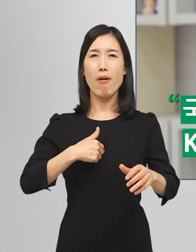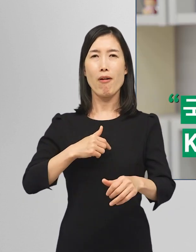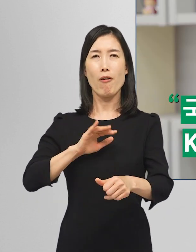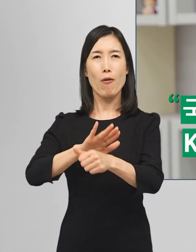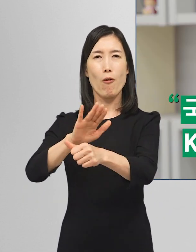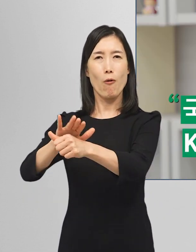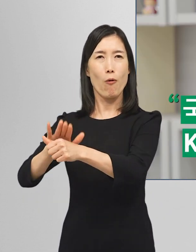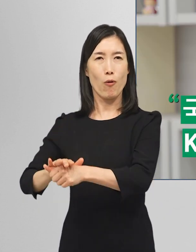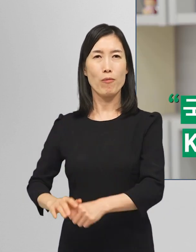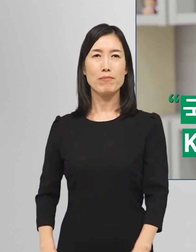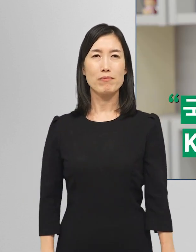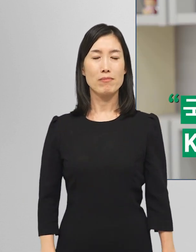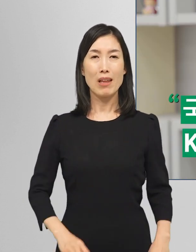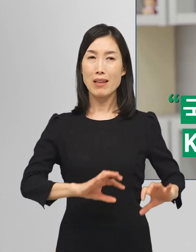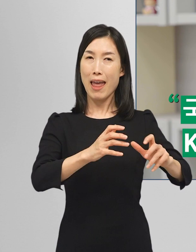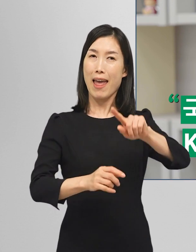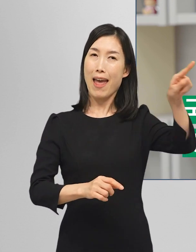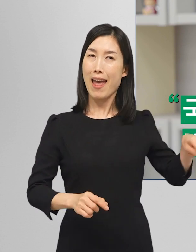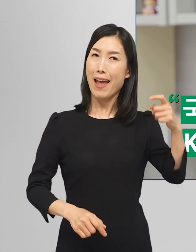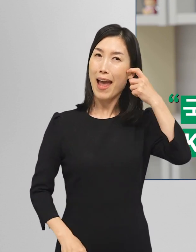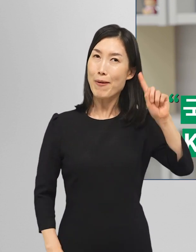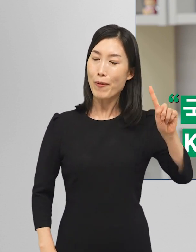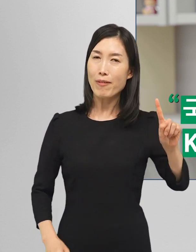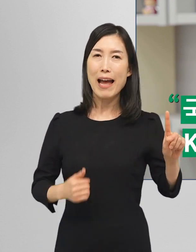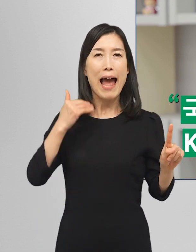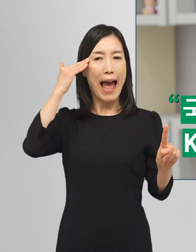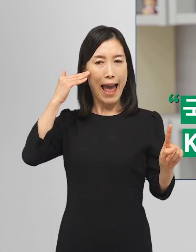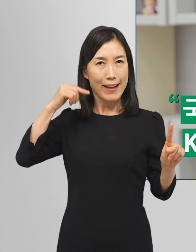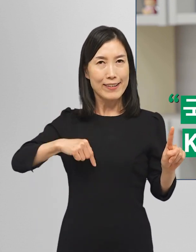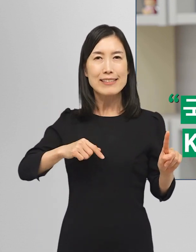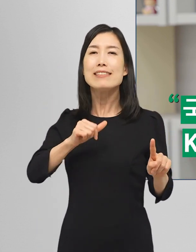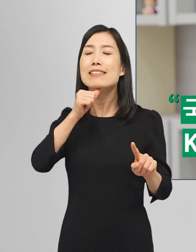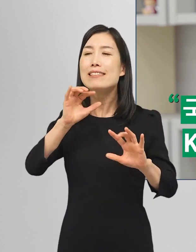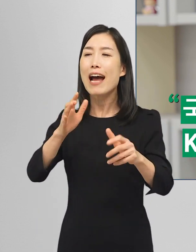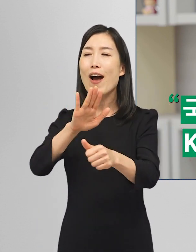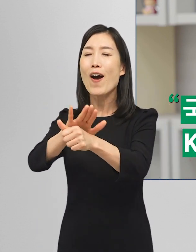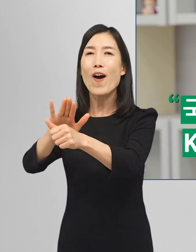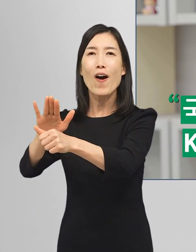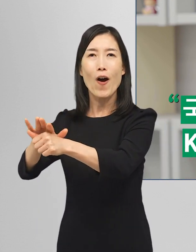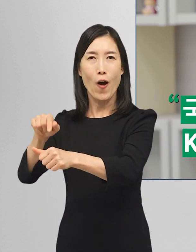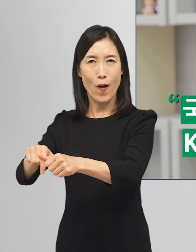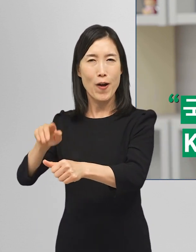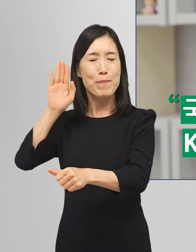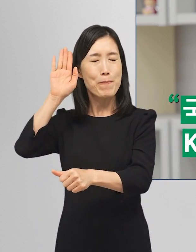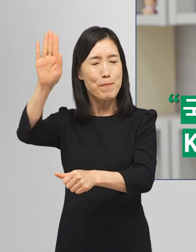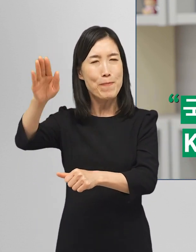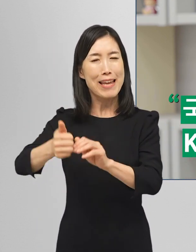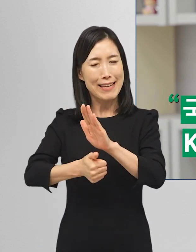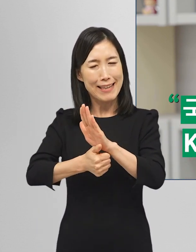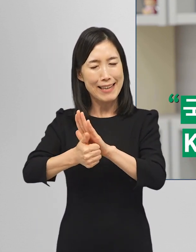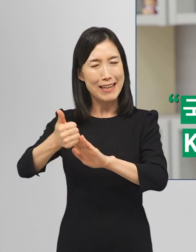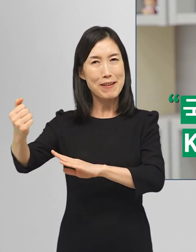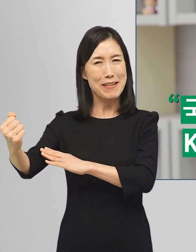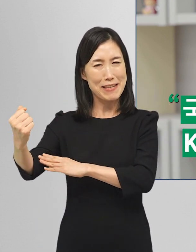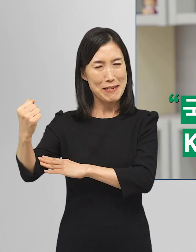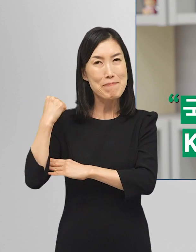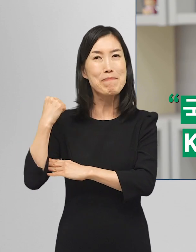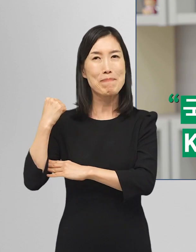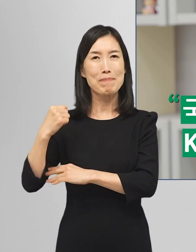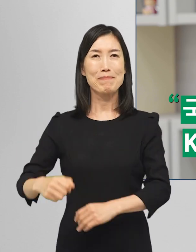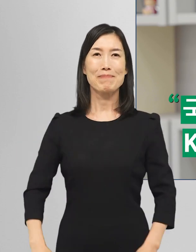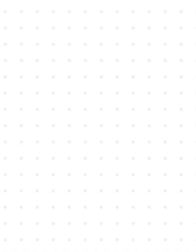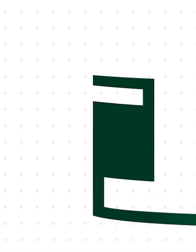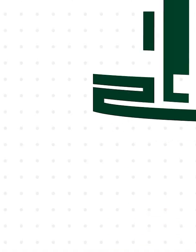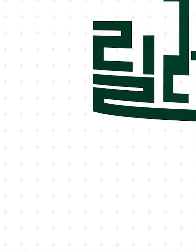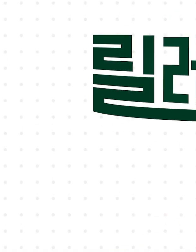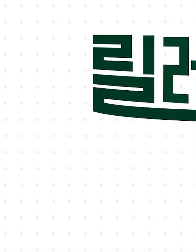국제사회는 우리나라의 ODA에 대해서 앞으로 굉장히 기여할 수 있는 바가 잠재력이 큰 그런 사업으로 평가하고 있다는 말씀을